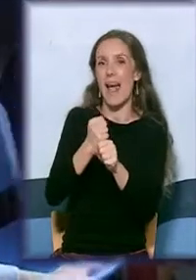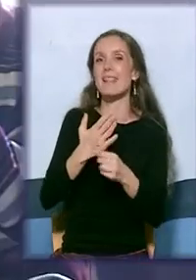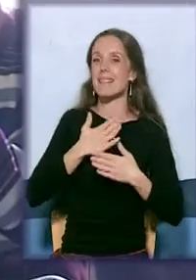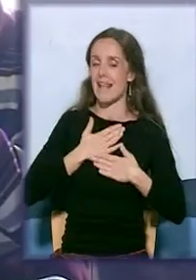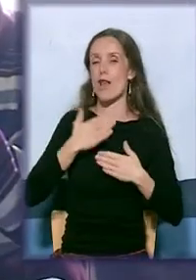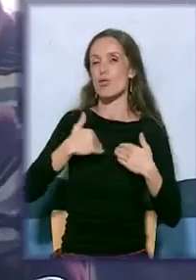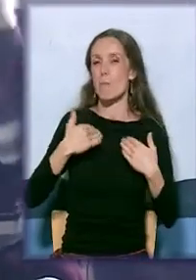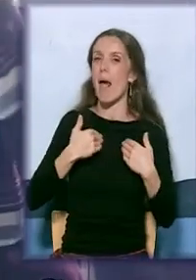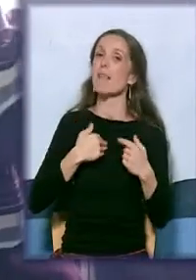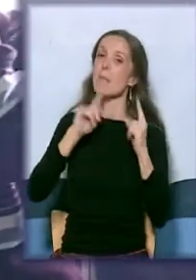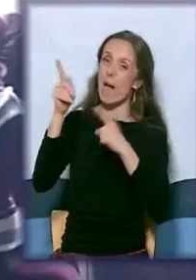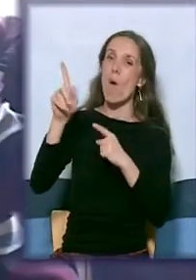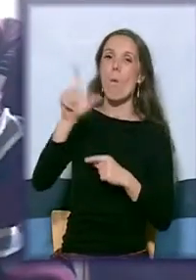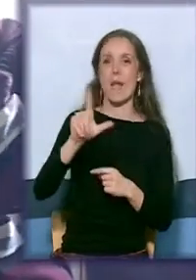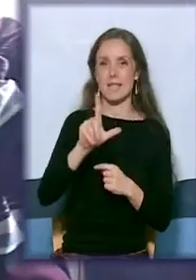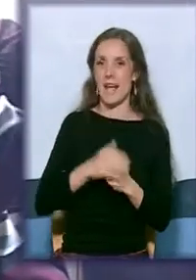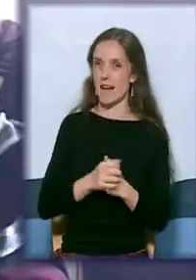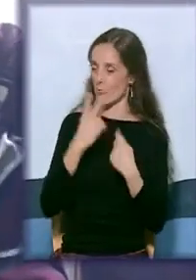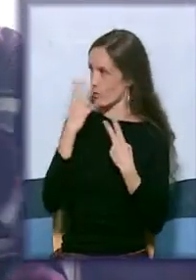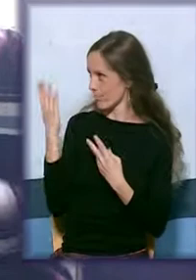mladima u Lazarevcu.